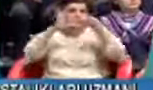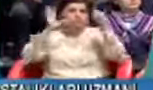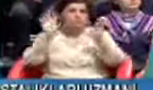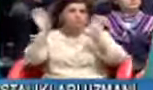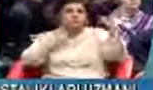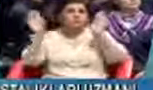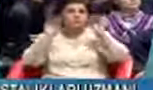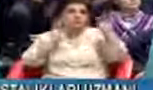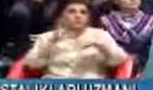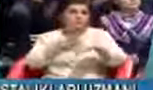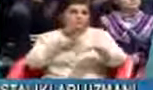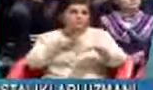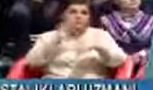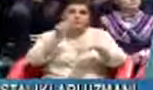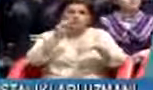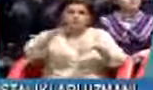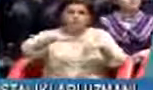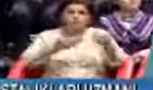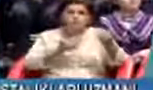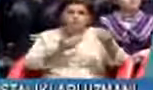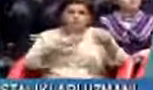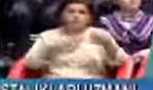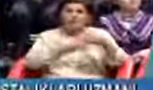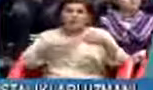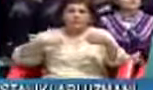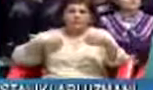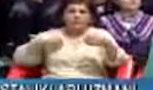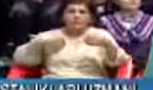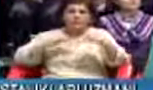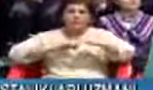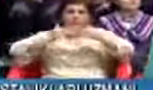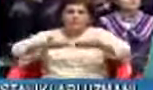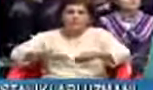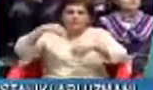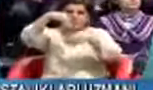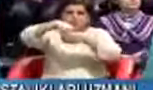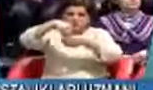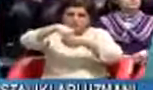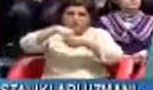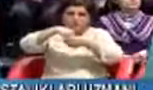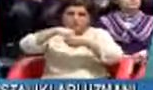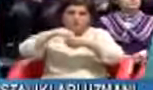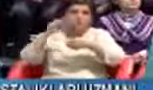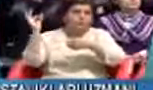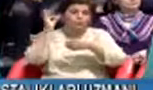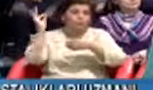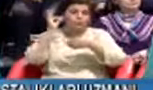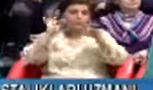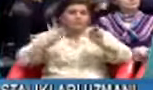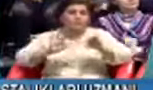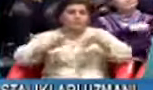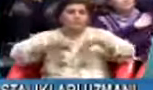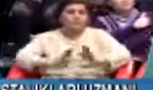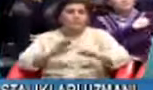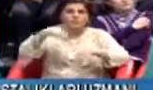da. İşte çocuk da daha anne karnından itibaren bu şekilde bu iç kulak yapıları oluştuktan sonra duymaya başlıyor ve doğduğunda da